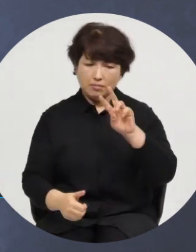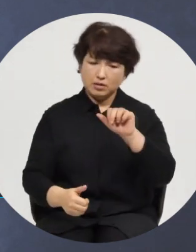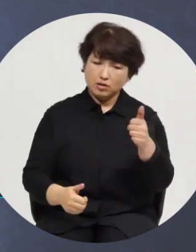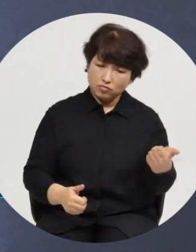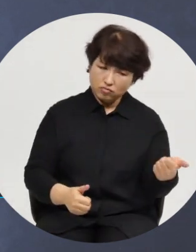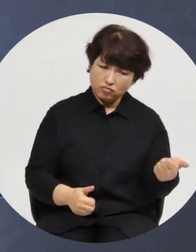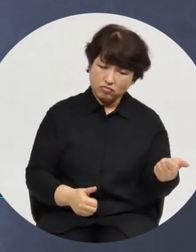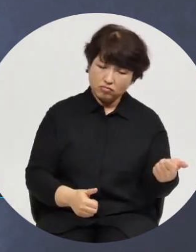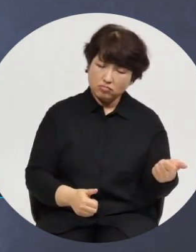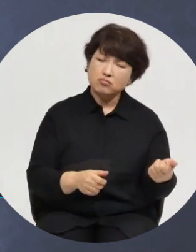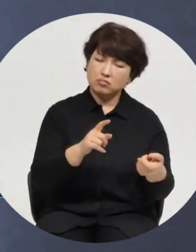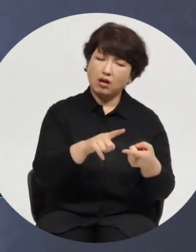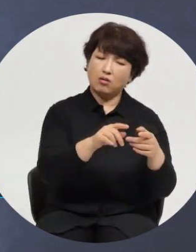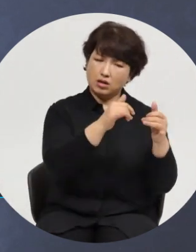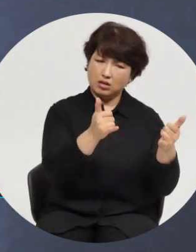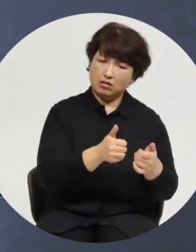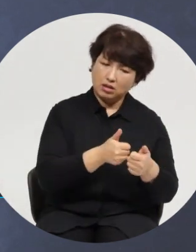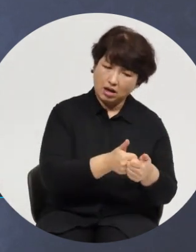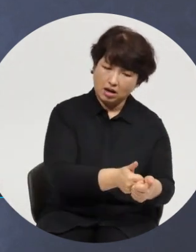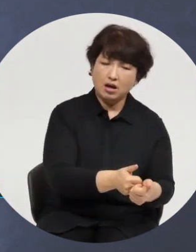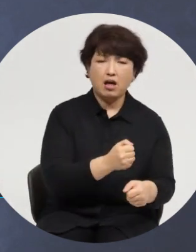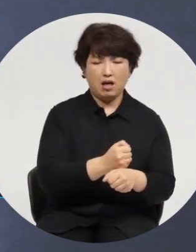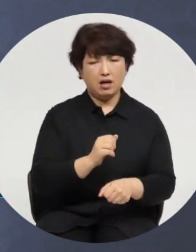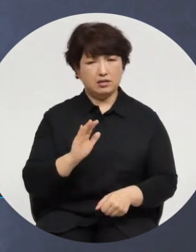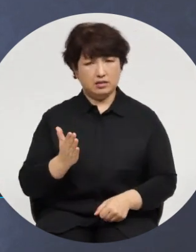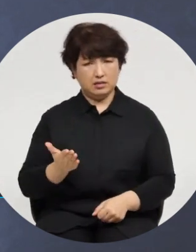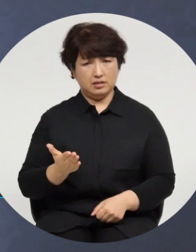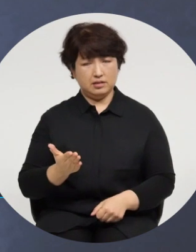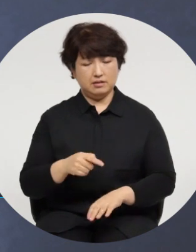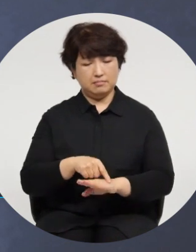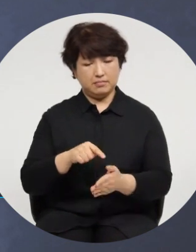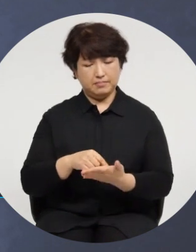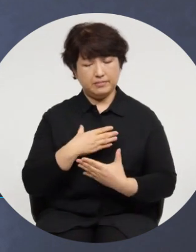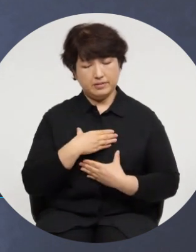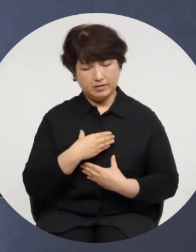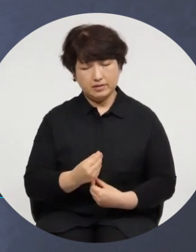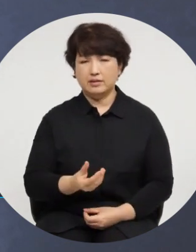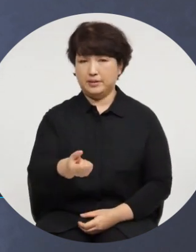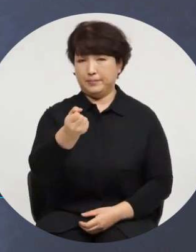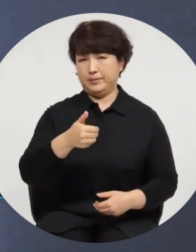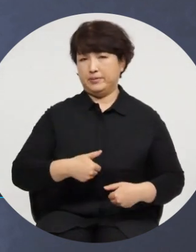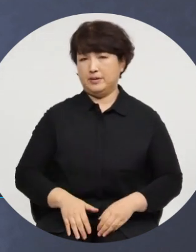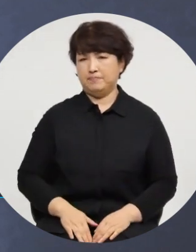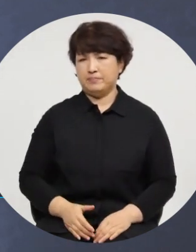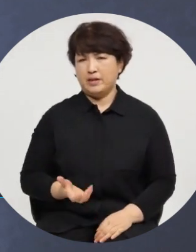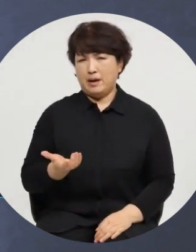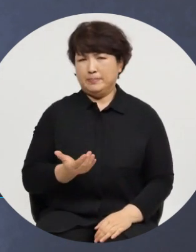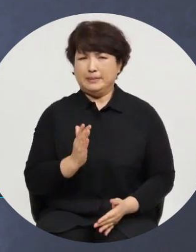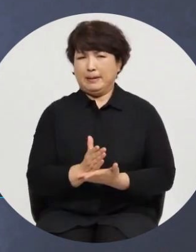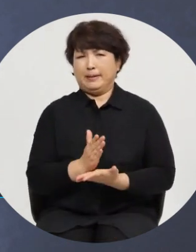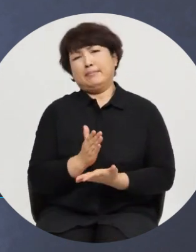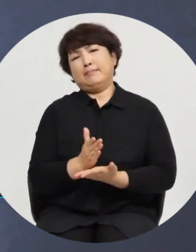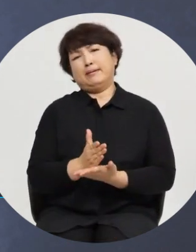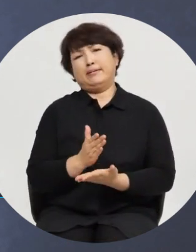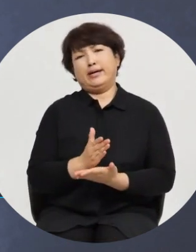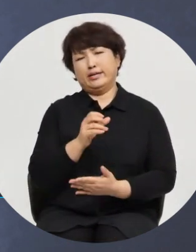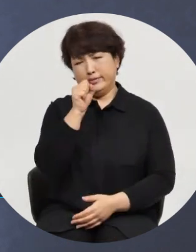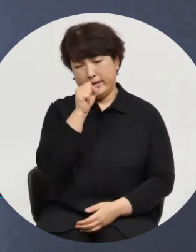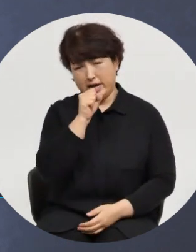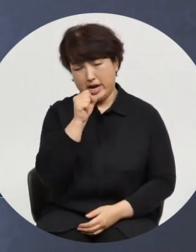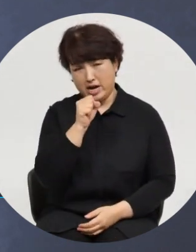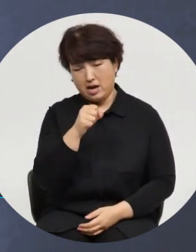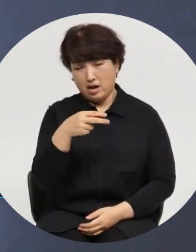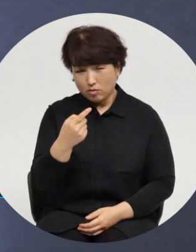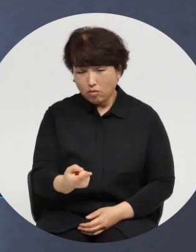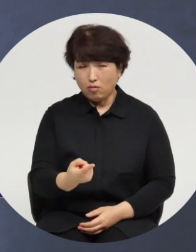줬고 또 갑자기 죽으면 또 인연따라 갑자기 죽으면 죽고 그래 이렇게 받아드려요 왜 그랬냐 며 이거를